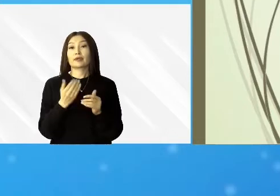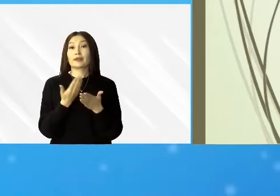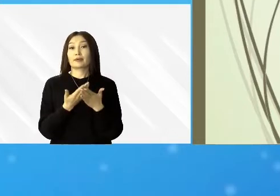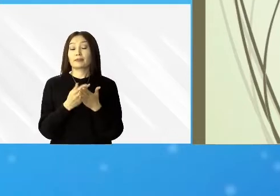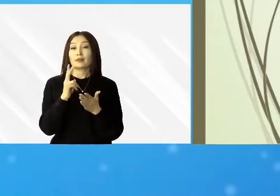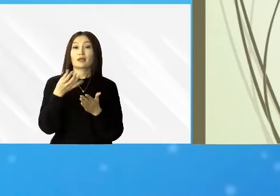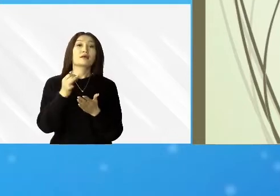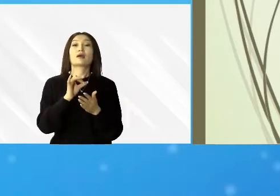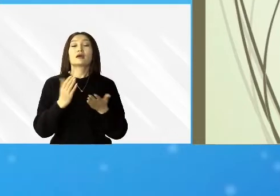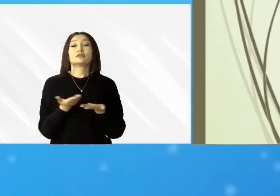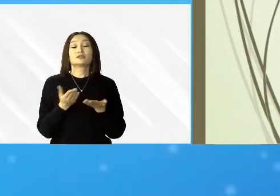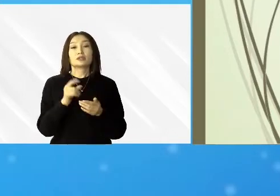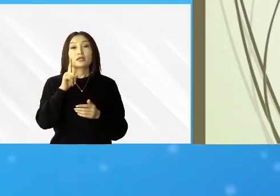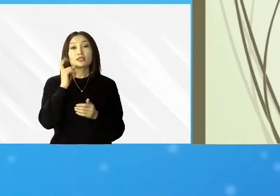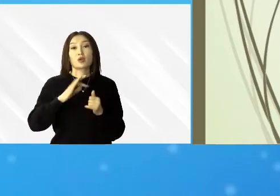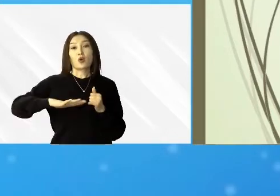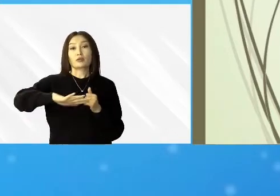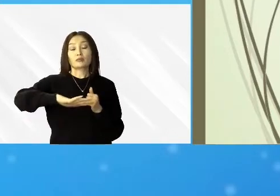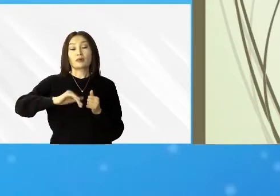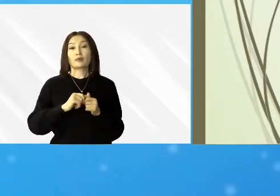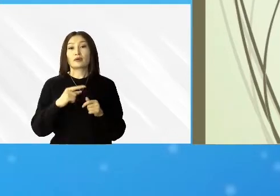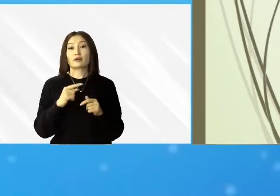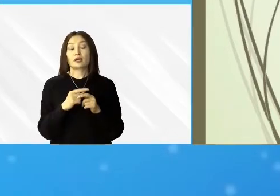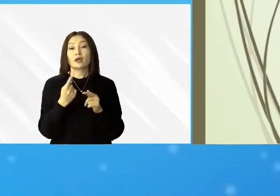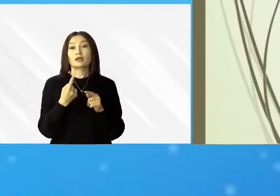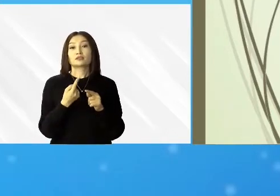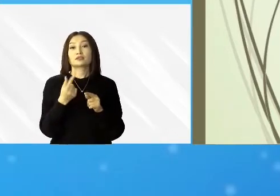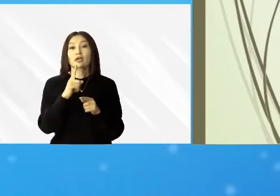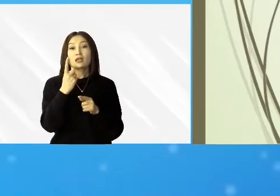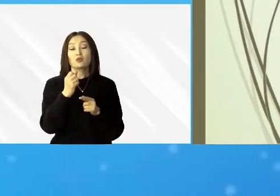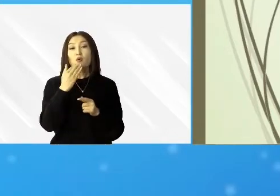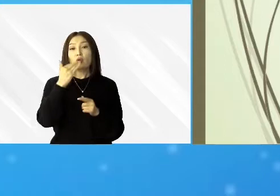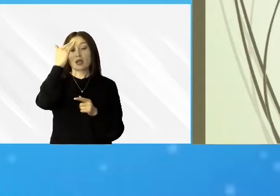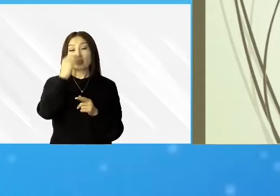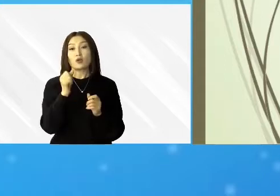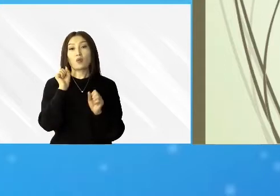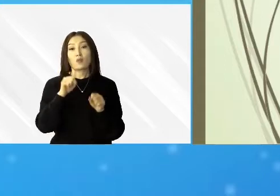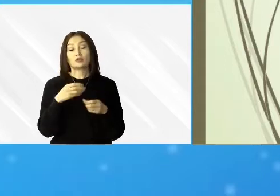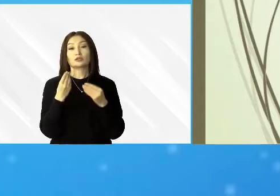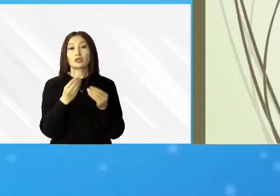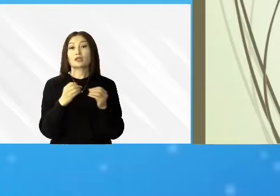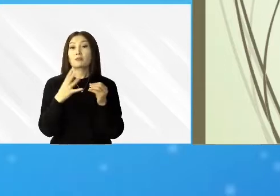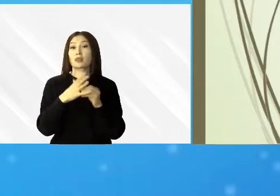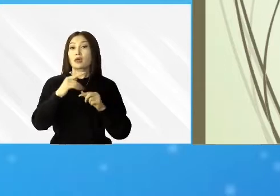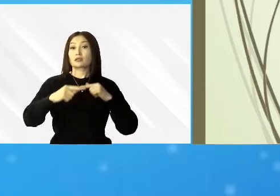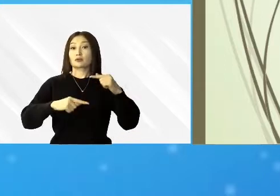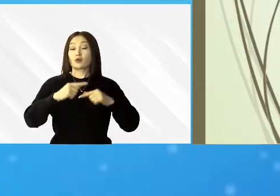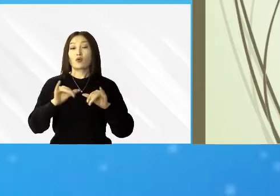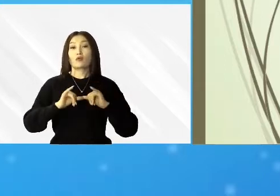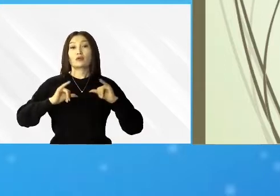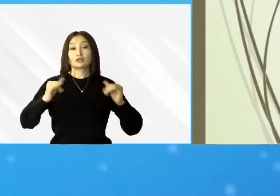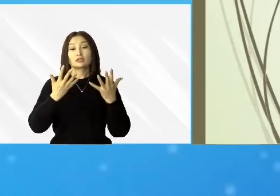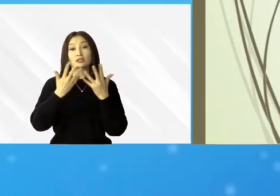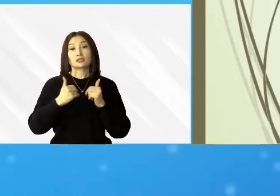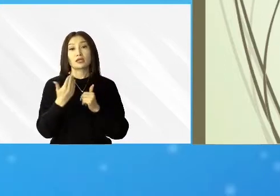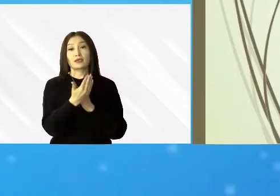тли, обитающие на зеленых побегах различных растений, за одно лето могут дать 15 поколений, что увеличивает